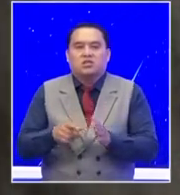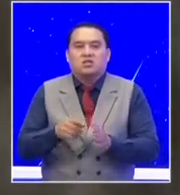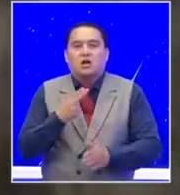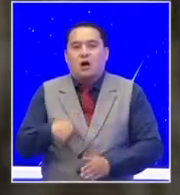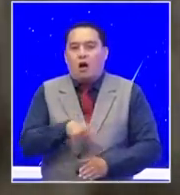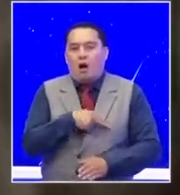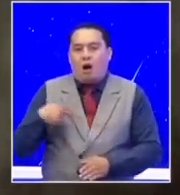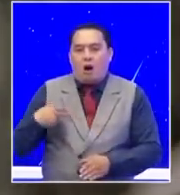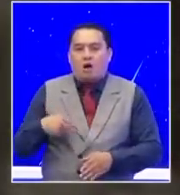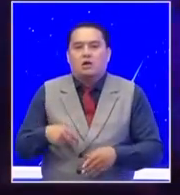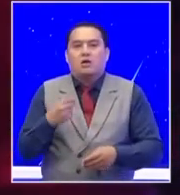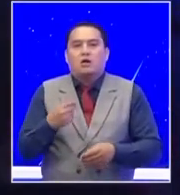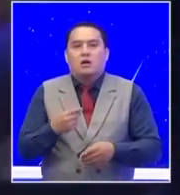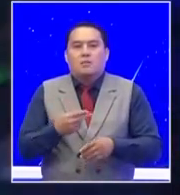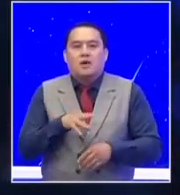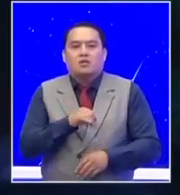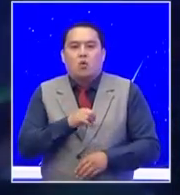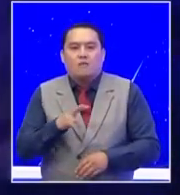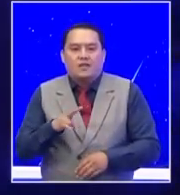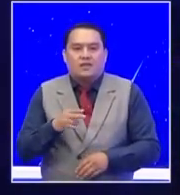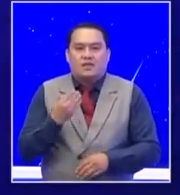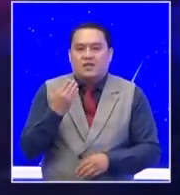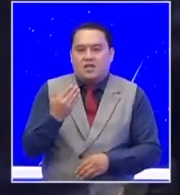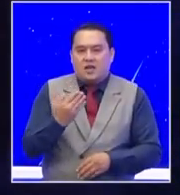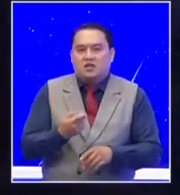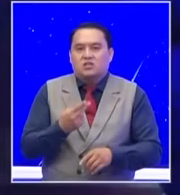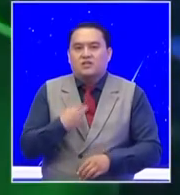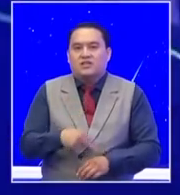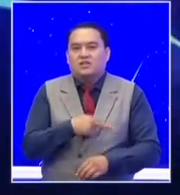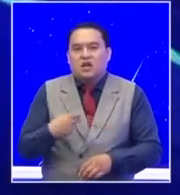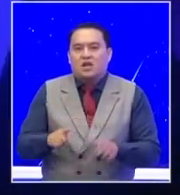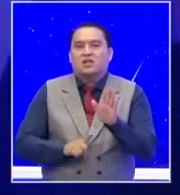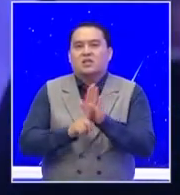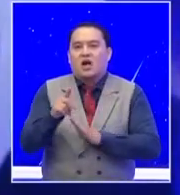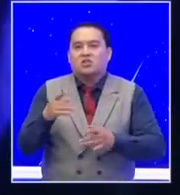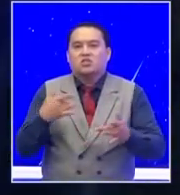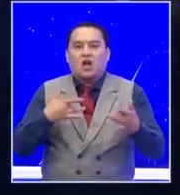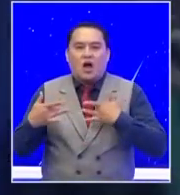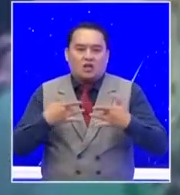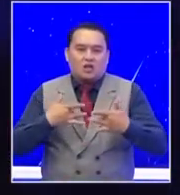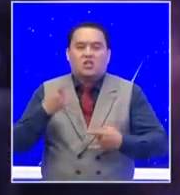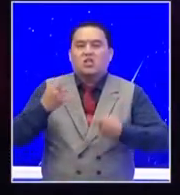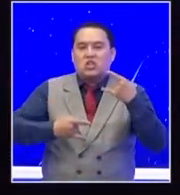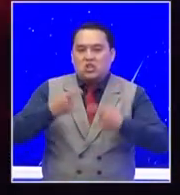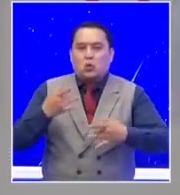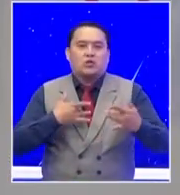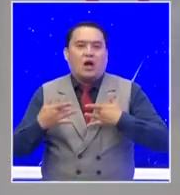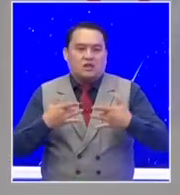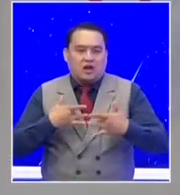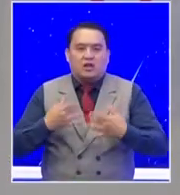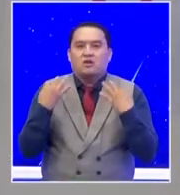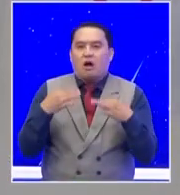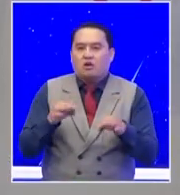Женевский камерный оркестр играл Бетховена и Грига. Кроме того, в Швейцарии заработали театры и кинотеатры. Отныне здесь